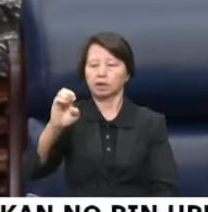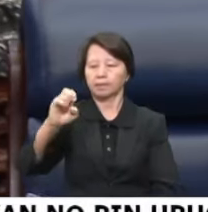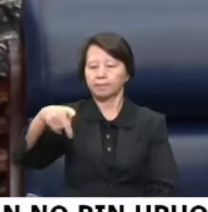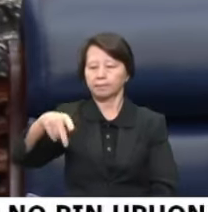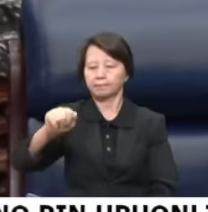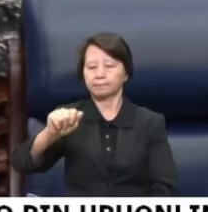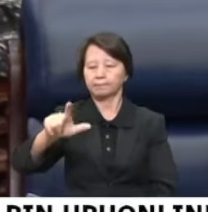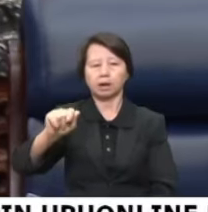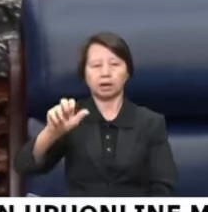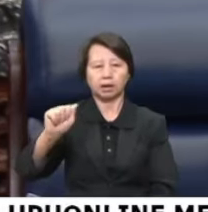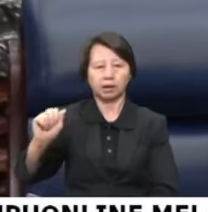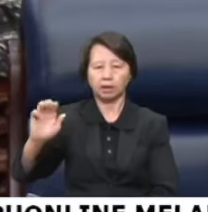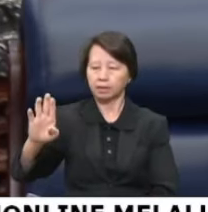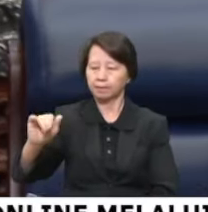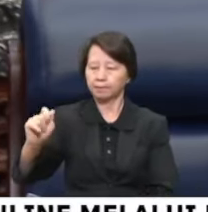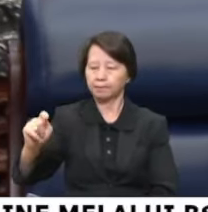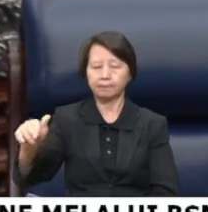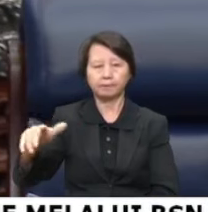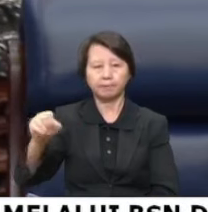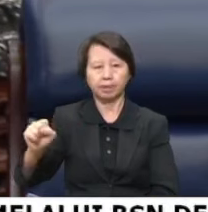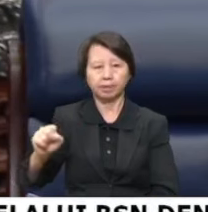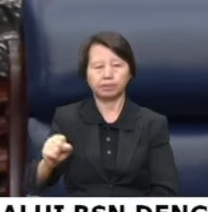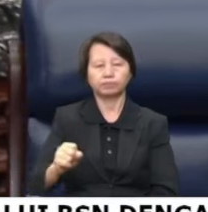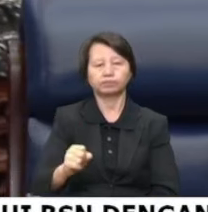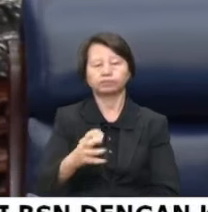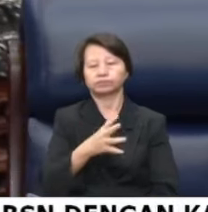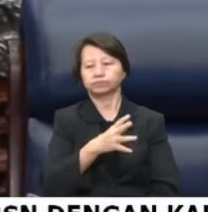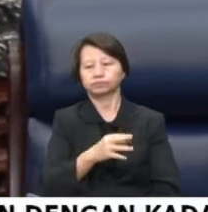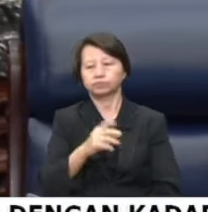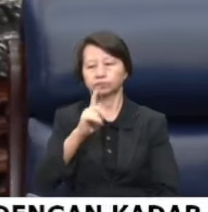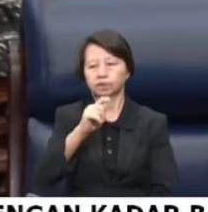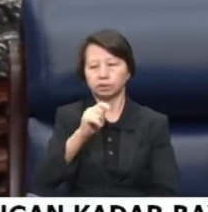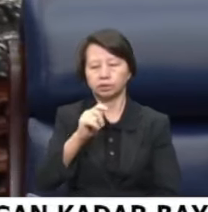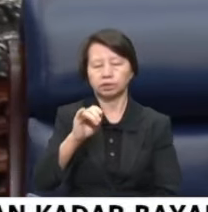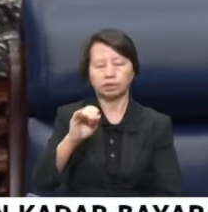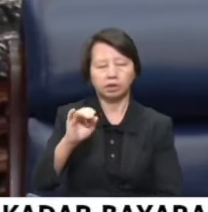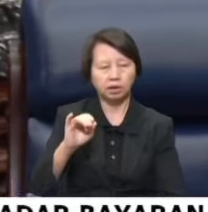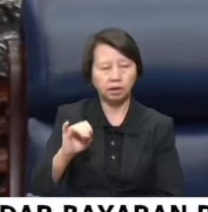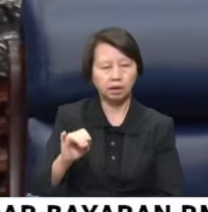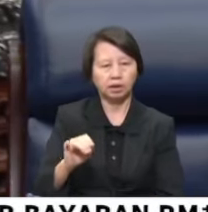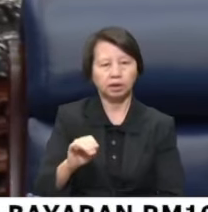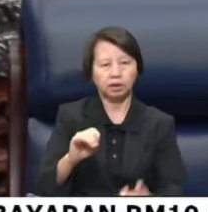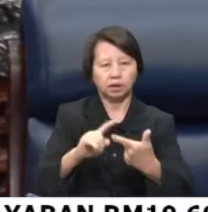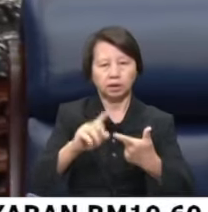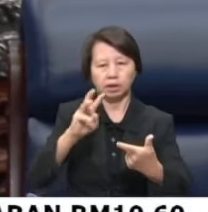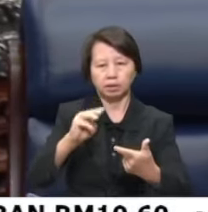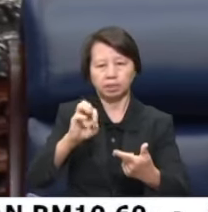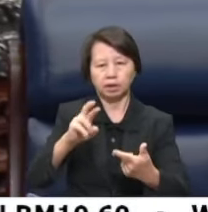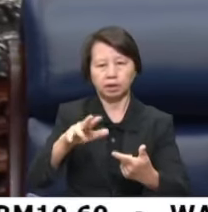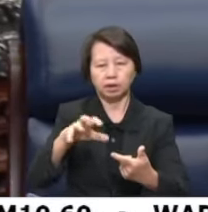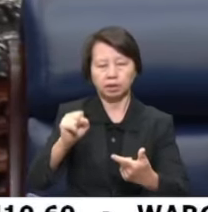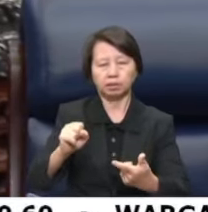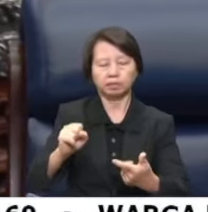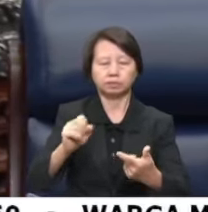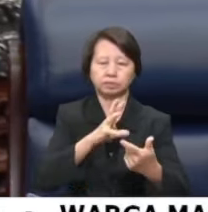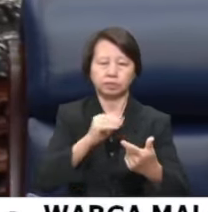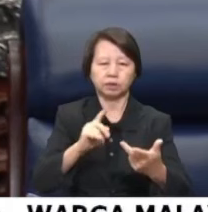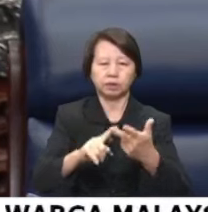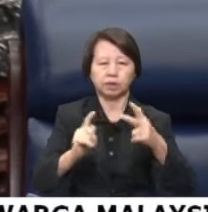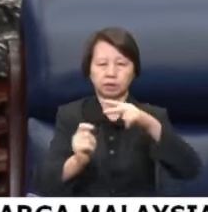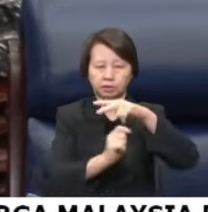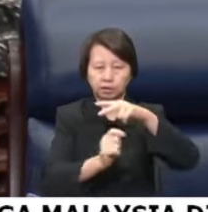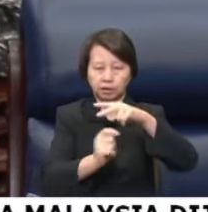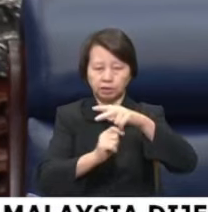iaitu taska tempat kerja LPPKN, taska tempat kerja MRSM Kepala Batas dan